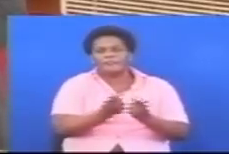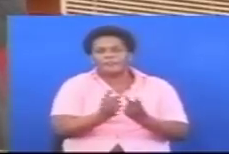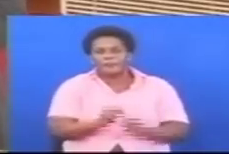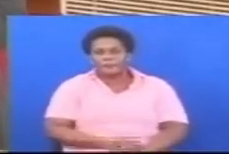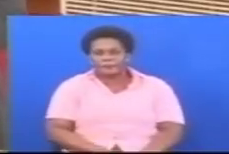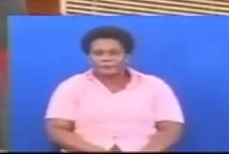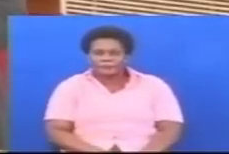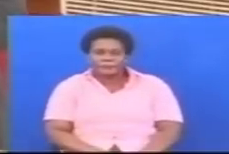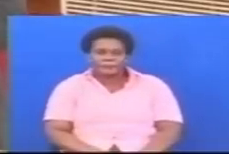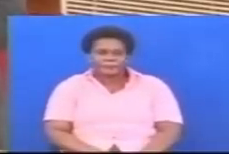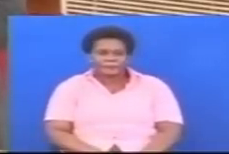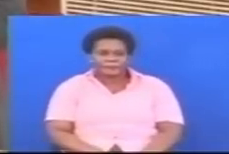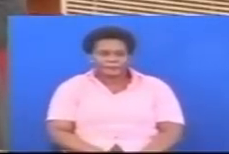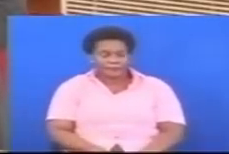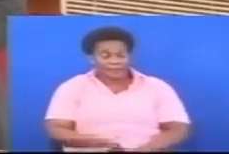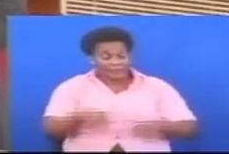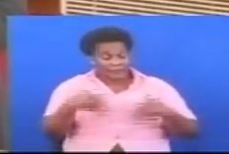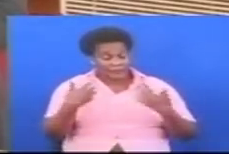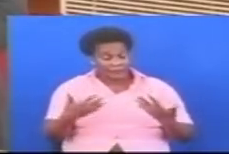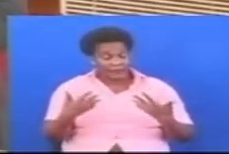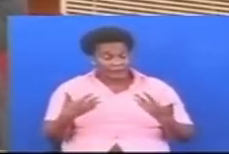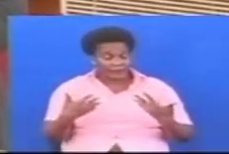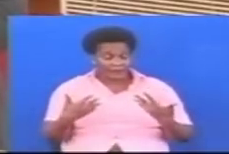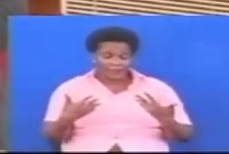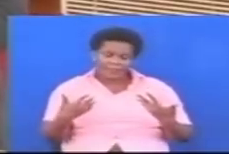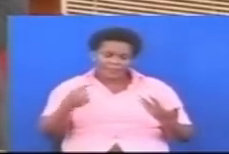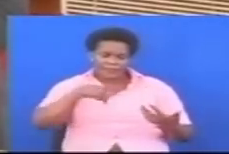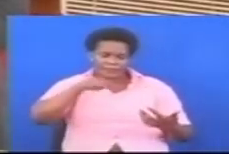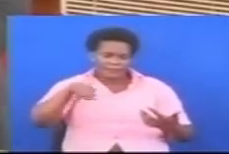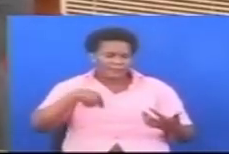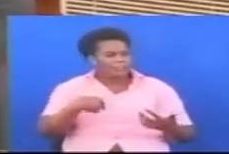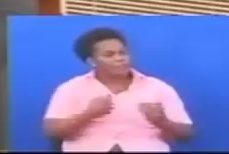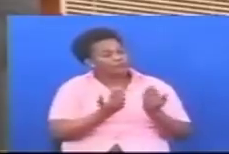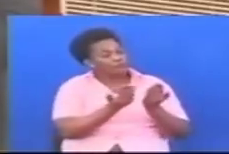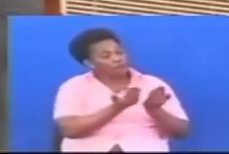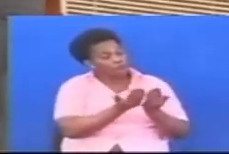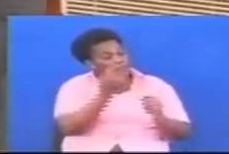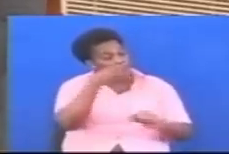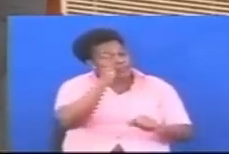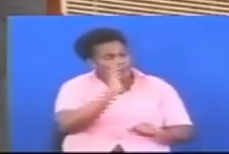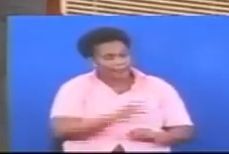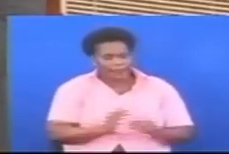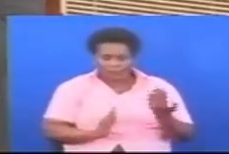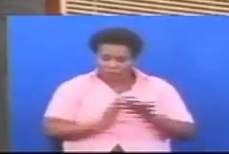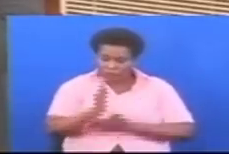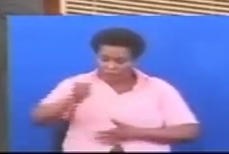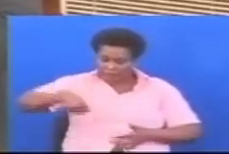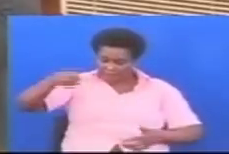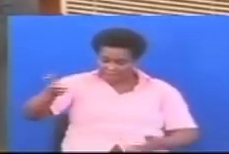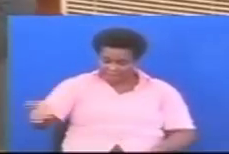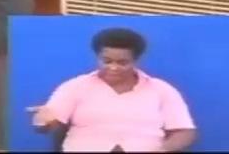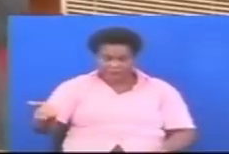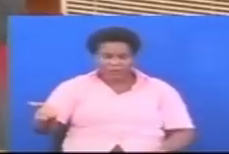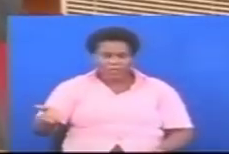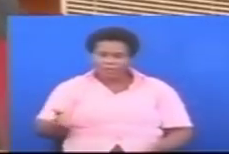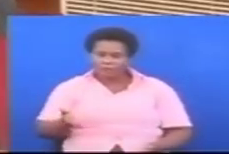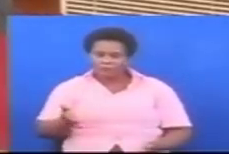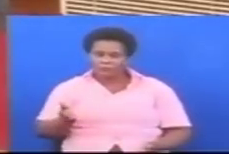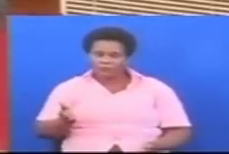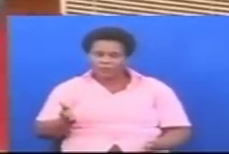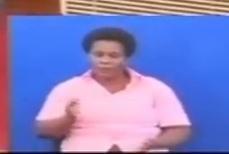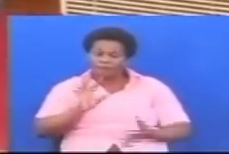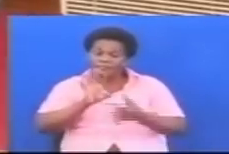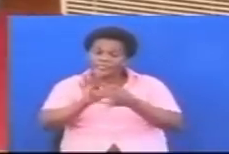Mwenyekiti, dhana hiyo ya mifuko ya kambi rasmi ya upinzani inaitaka serikali kupitia mfuko huo kuingia ubia na sekta